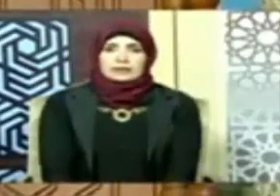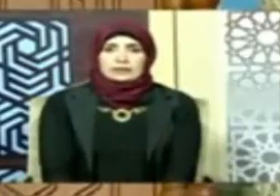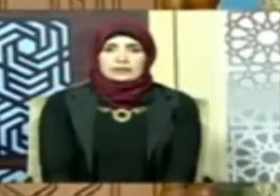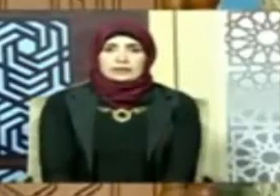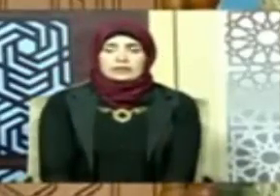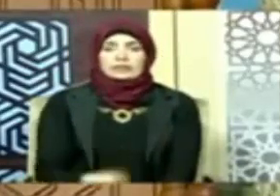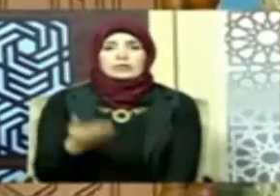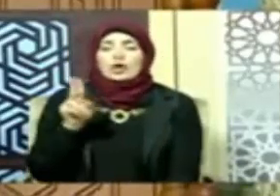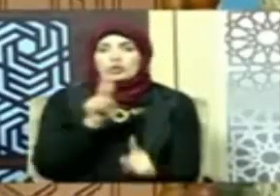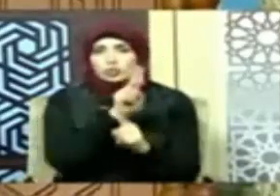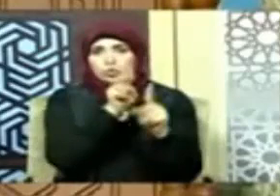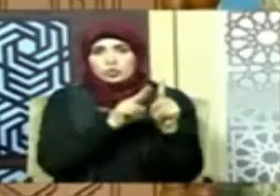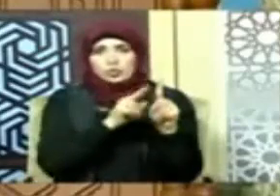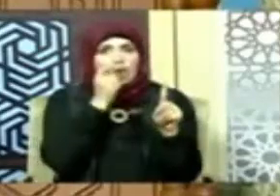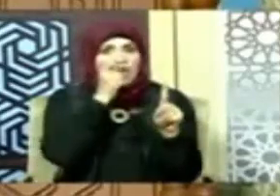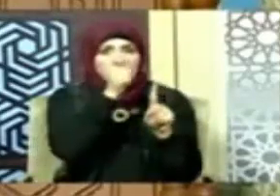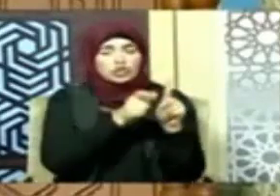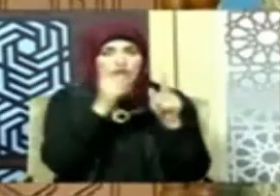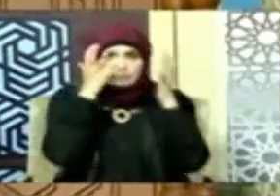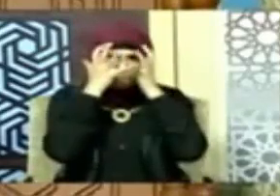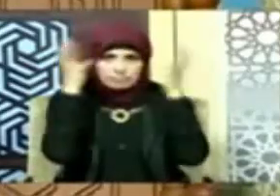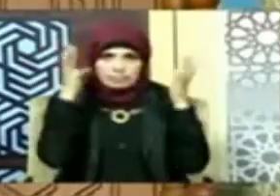وقد سئل أحد العلماء